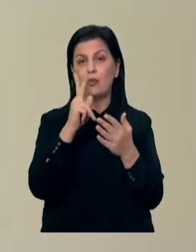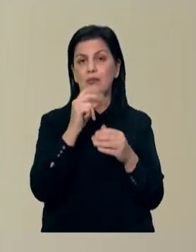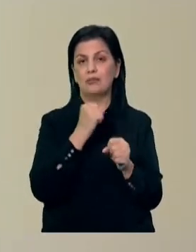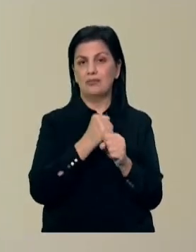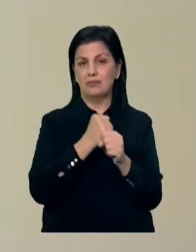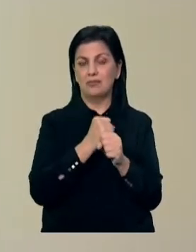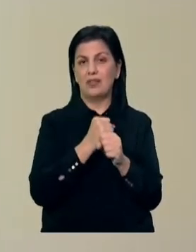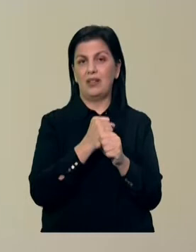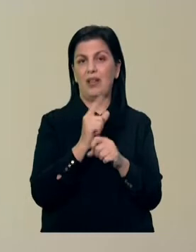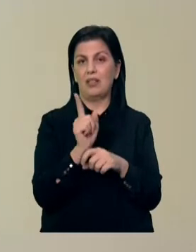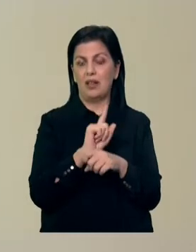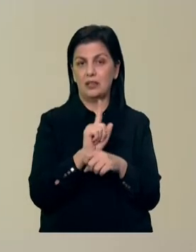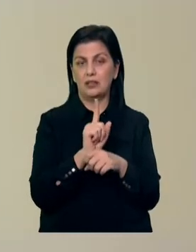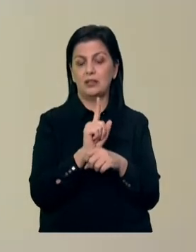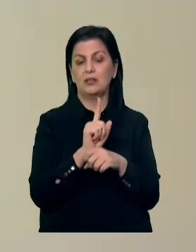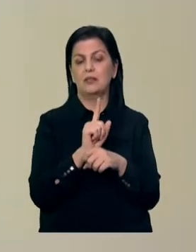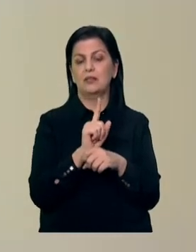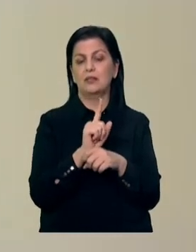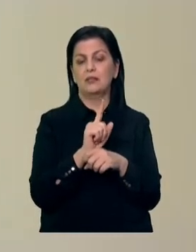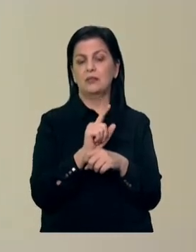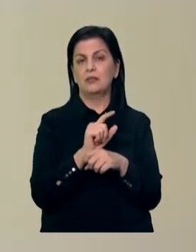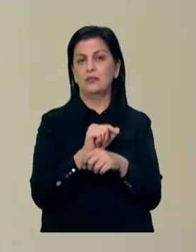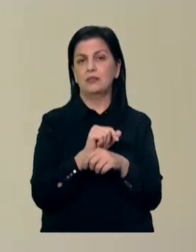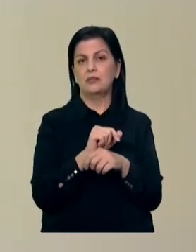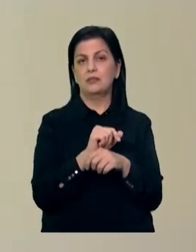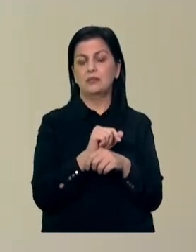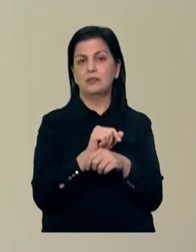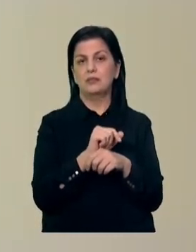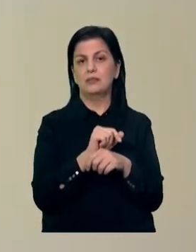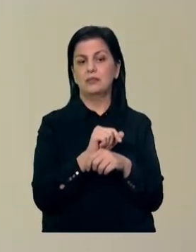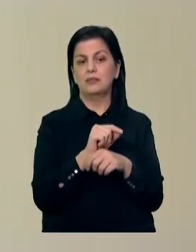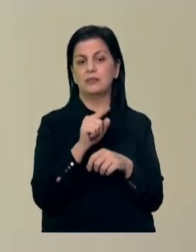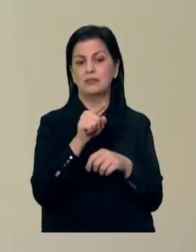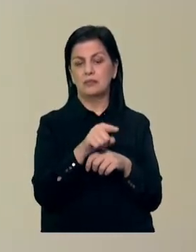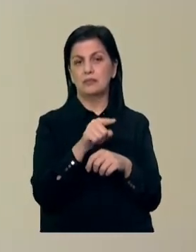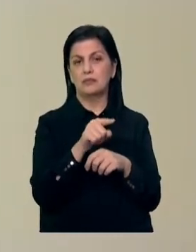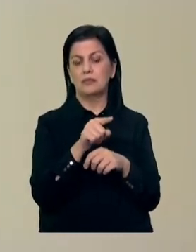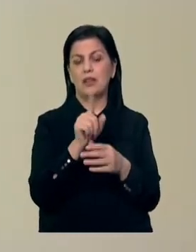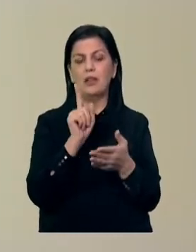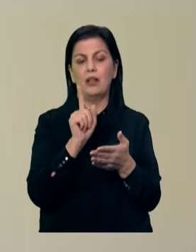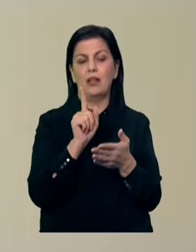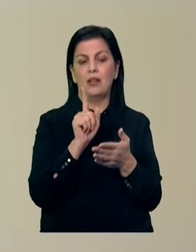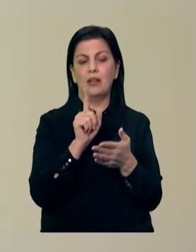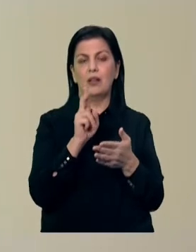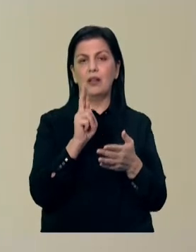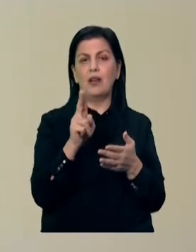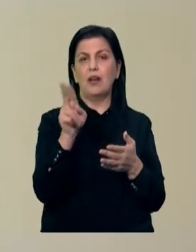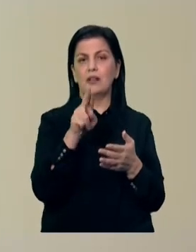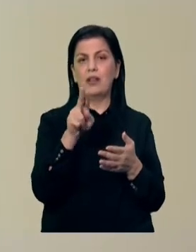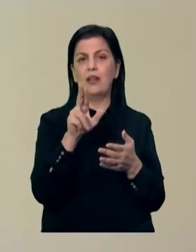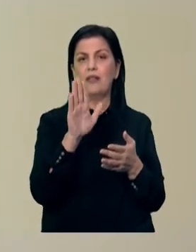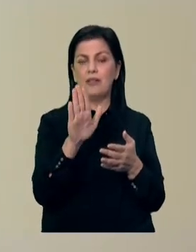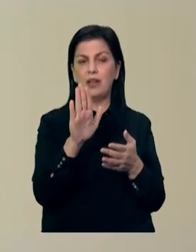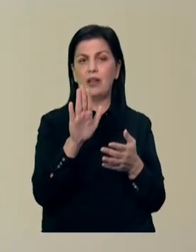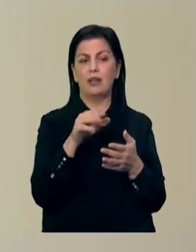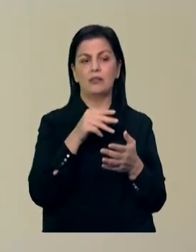fatura fiş kesmezler. Dolayısıyla fiş kesmedikleri için KDV'de ödemezler. Ama Uber